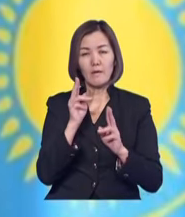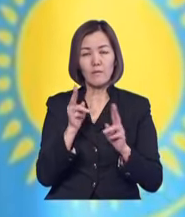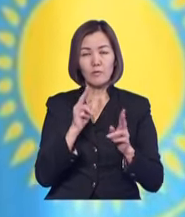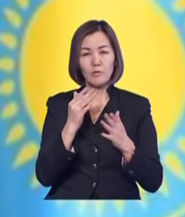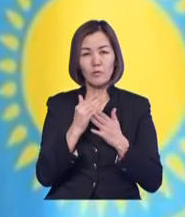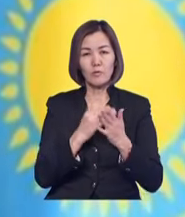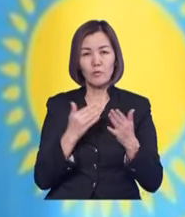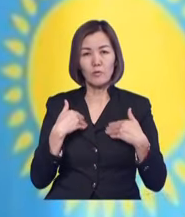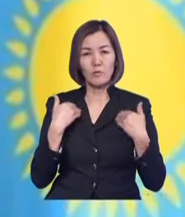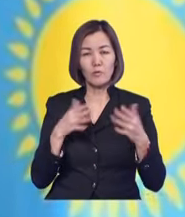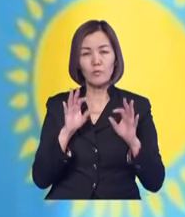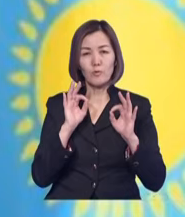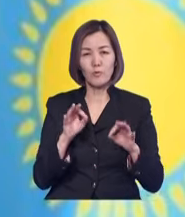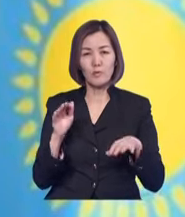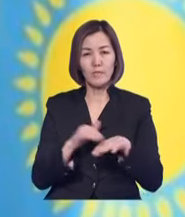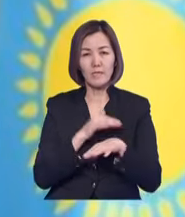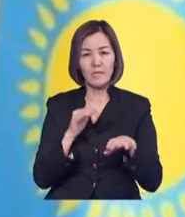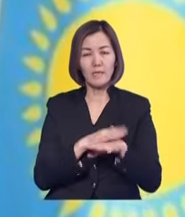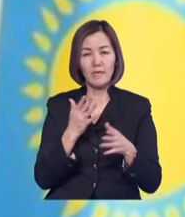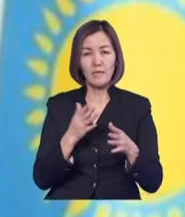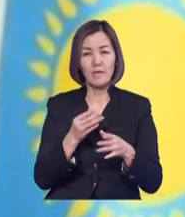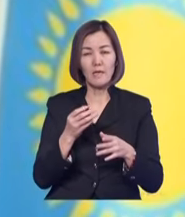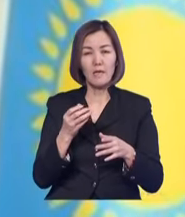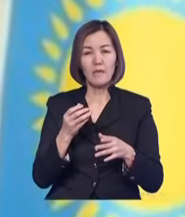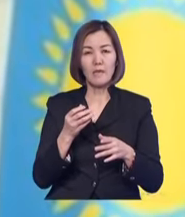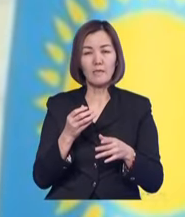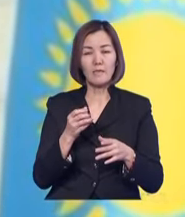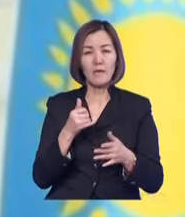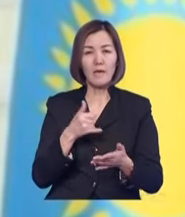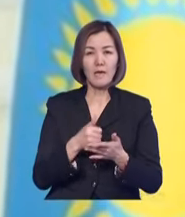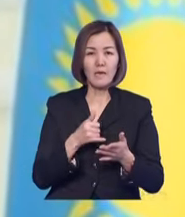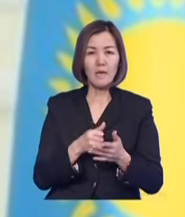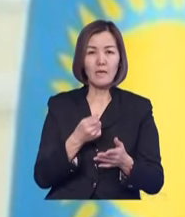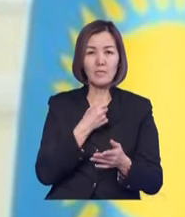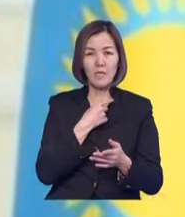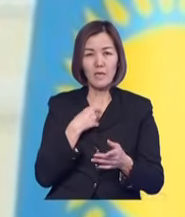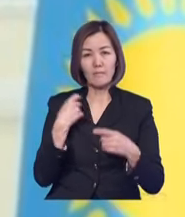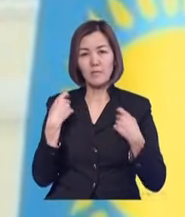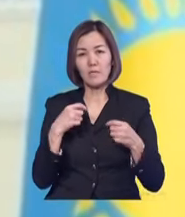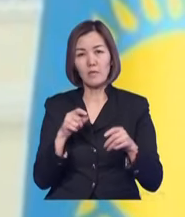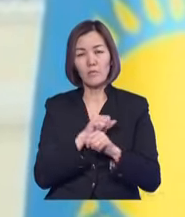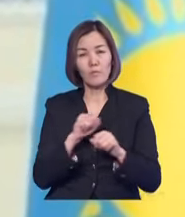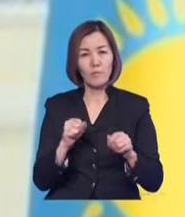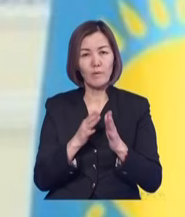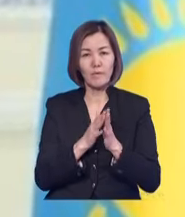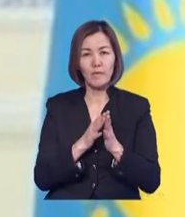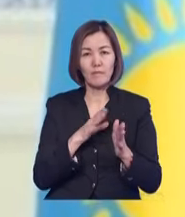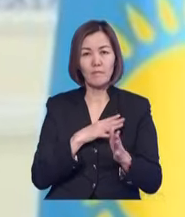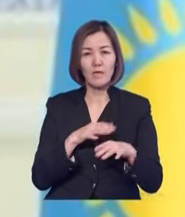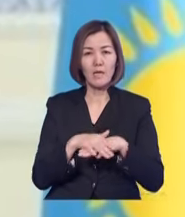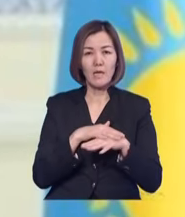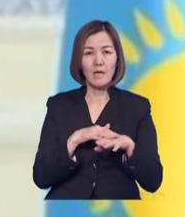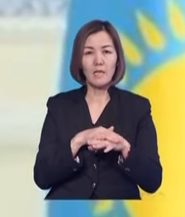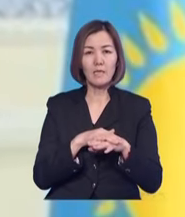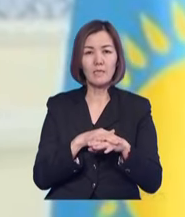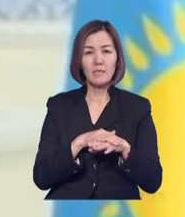бірі. Бар жамандықтың бастауы болып табылатын арақ шарап дүкендерден сатылмаса екен тілегімізді айтқым келеді. Осы ретте барша халықтың ортақ